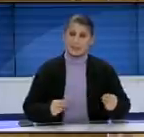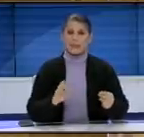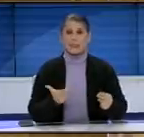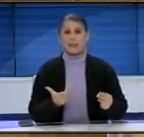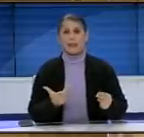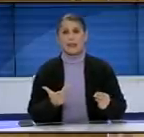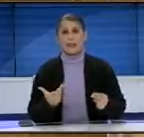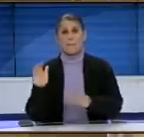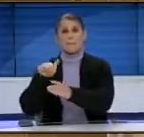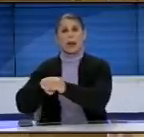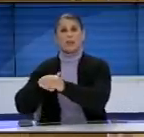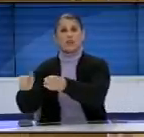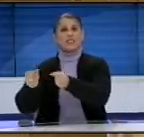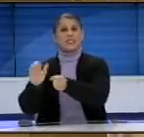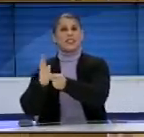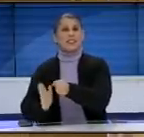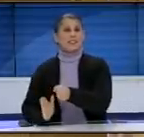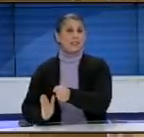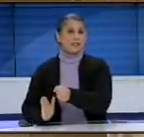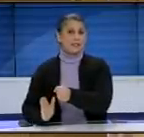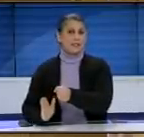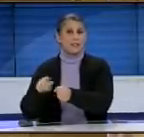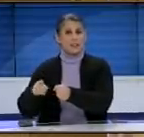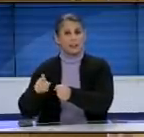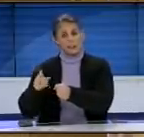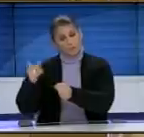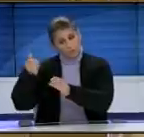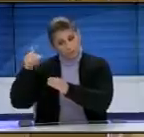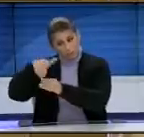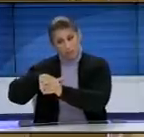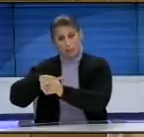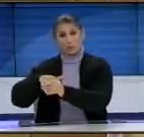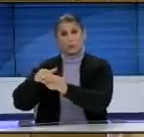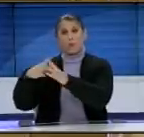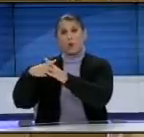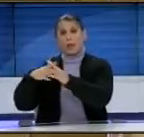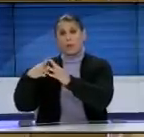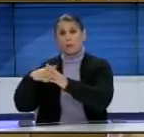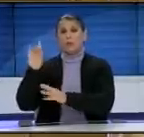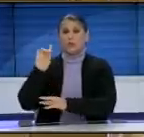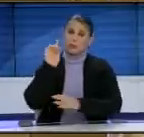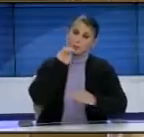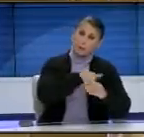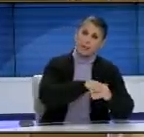γίνει μέρος της κρίσης, μέρος του πολέμου αντί για μέρος της ειρήνης.